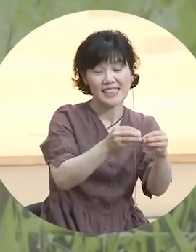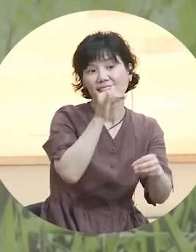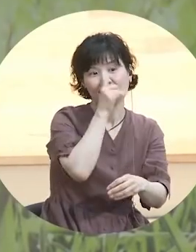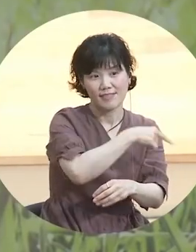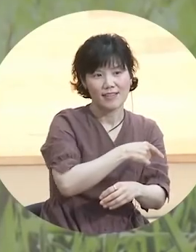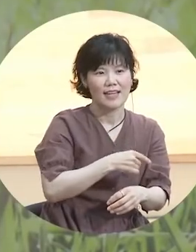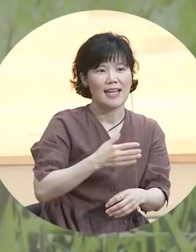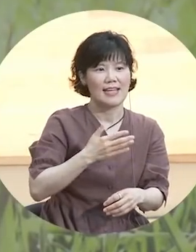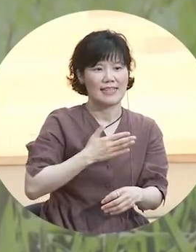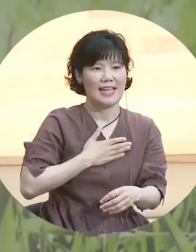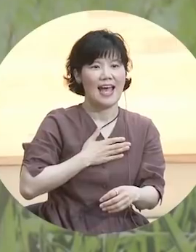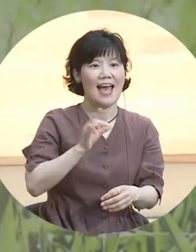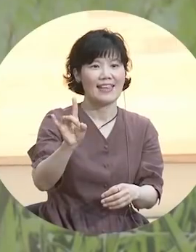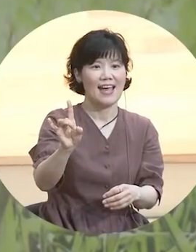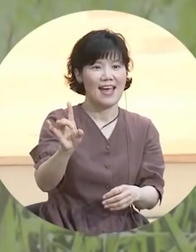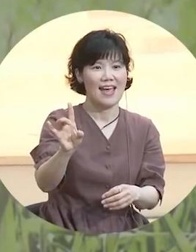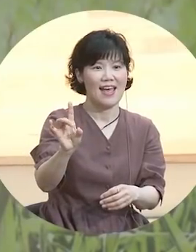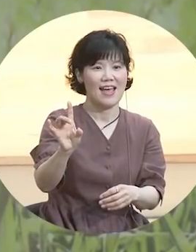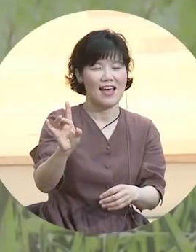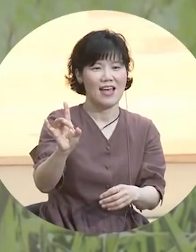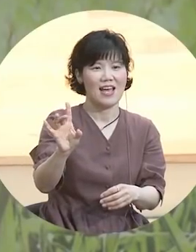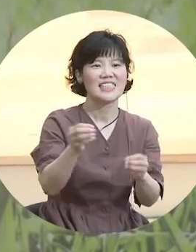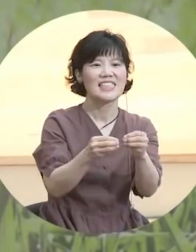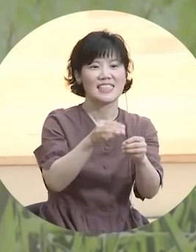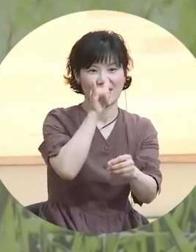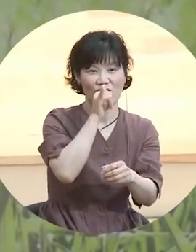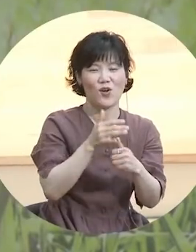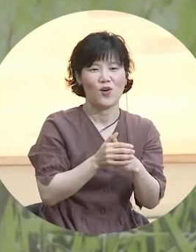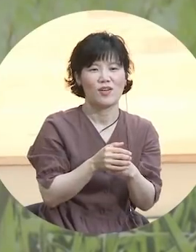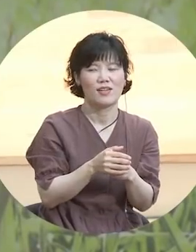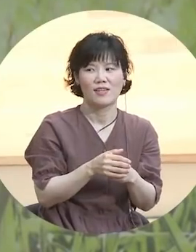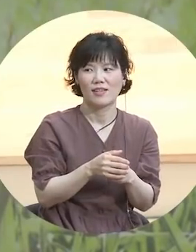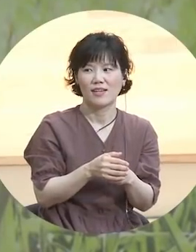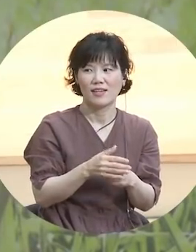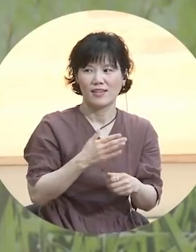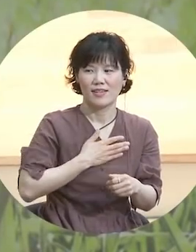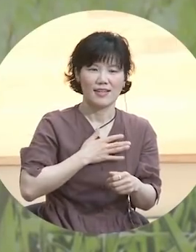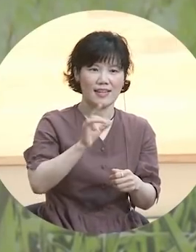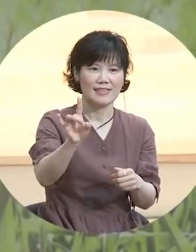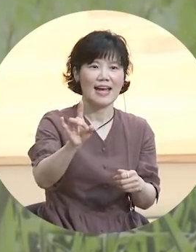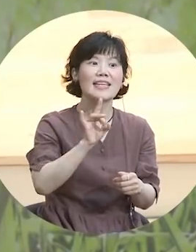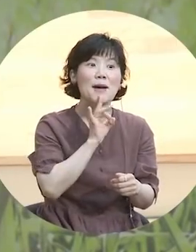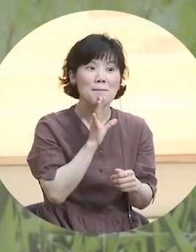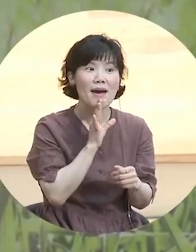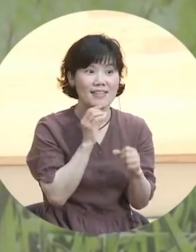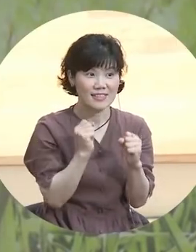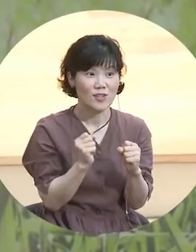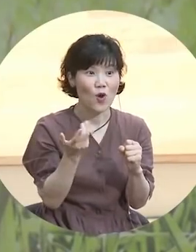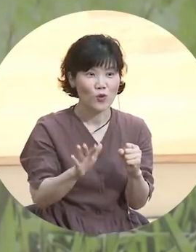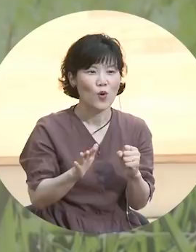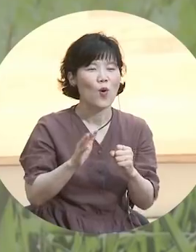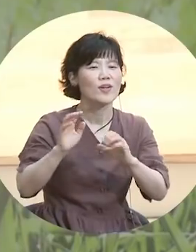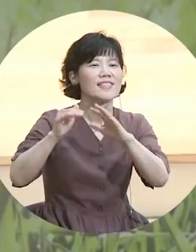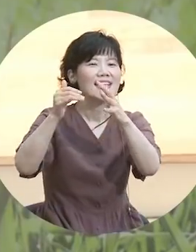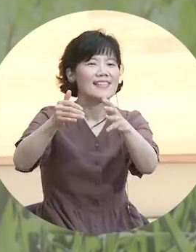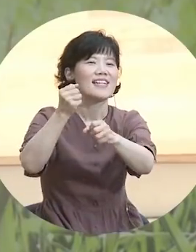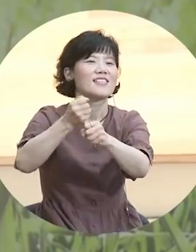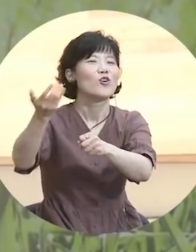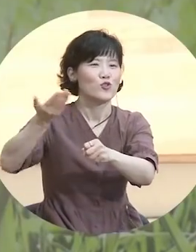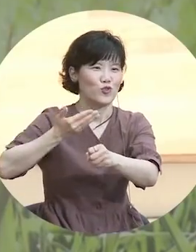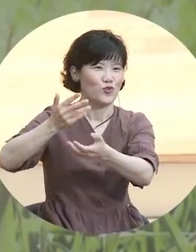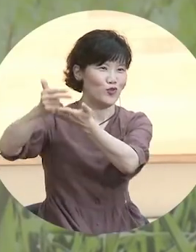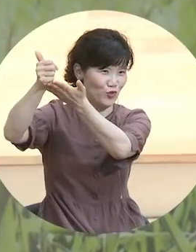있습니다. 나 하나라는 시 읽어드릴게요. 나 하나. 나 하나만 있더라도 세상을 지으신